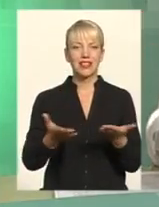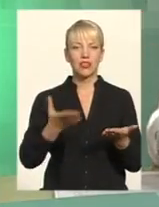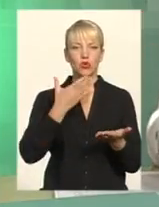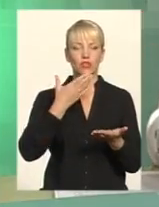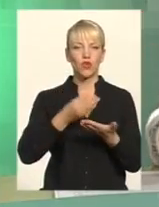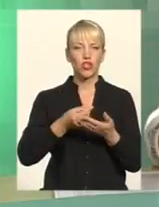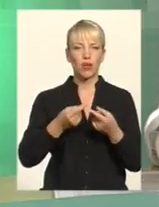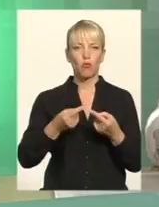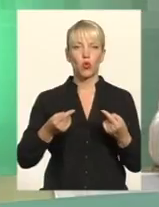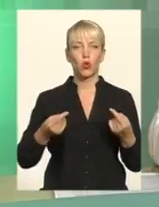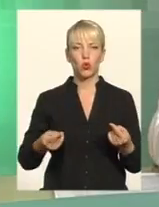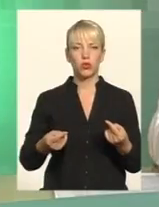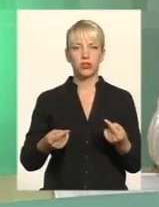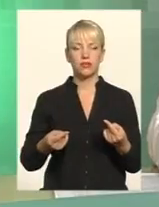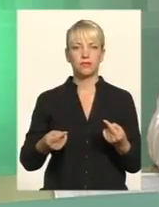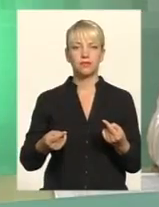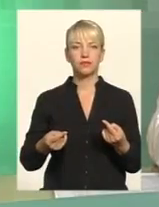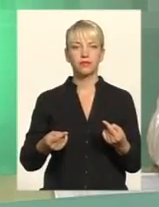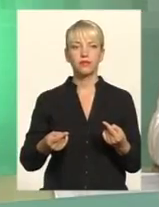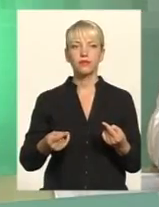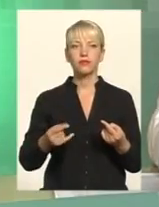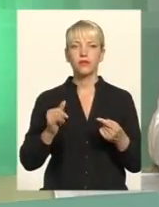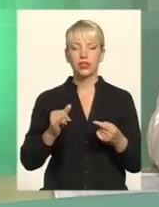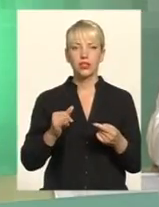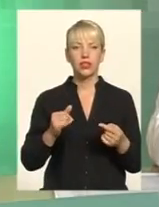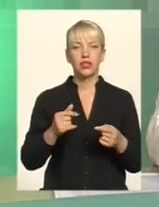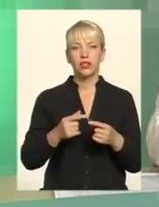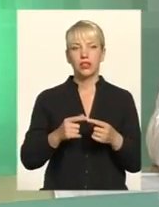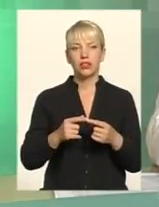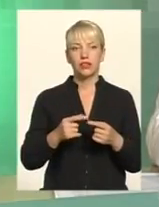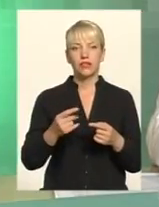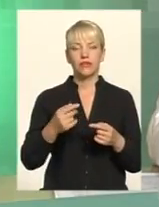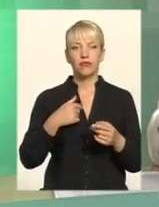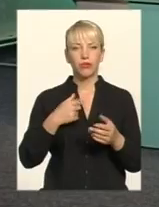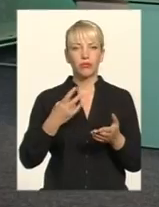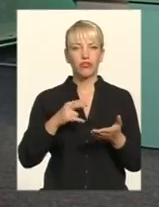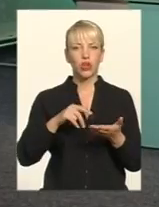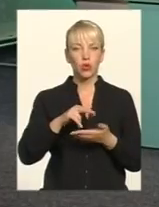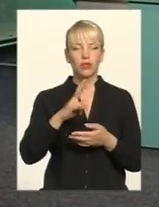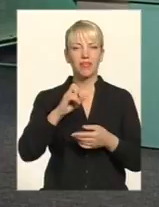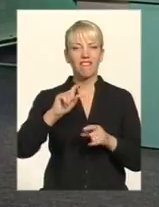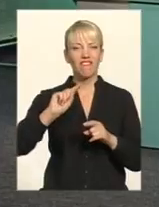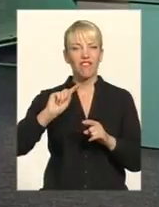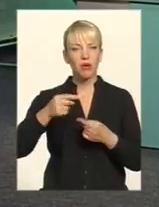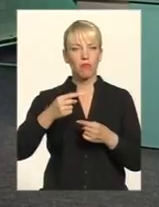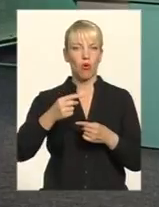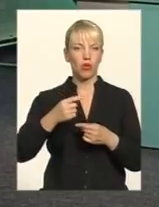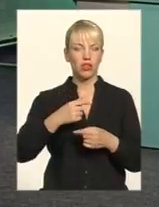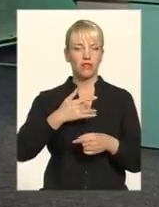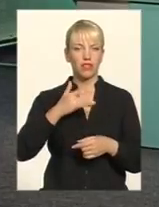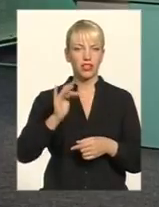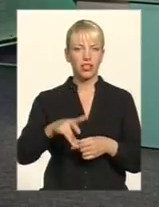продукції, розуміння того, що не просто вийти на насичений, вимогливий європейський ринок. Тобто, сертифікувавши її у відповідності